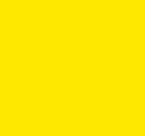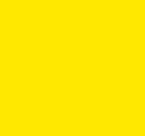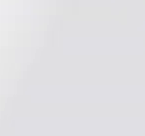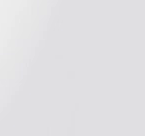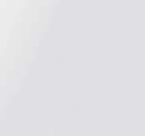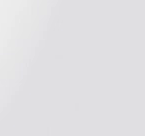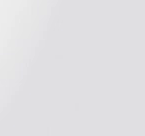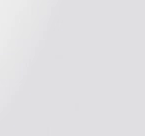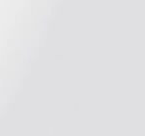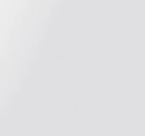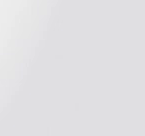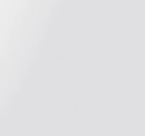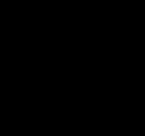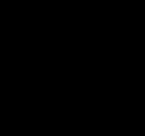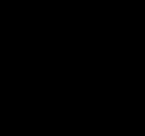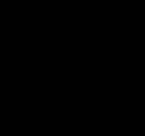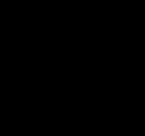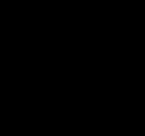Didik TV KPM.